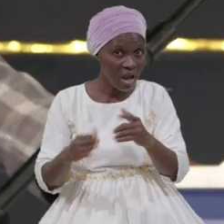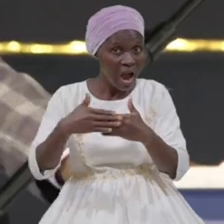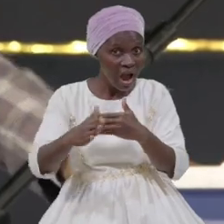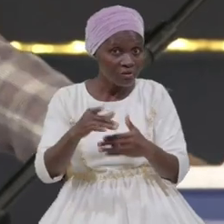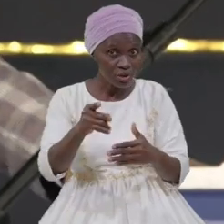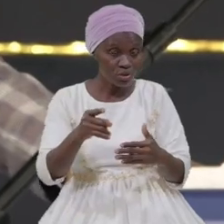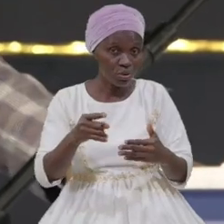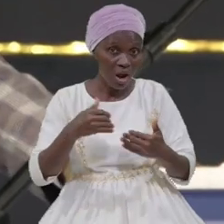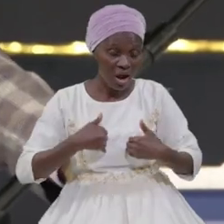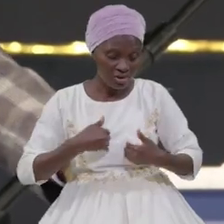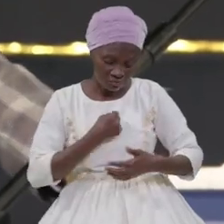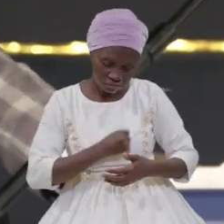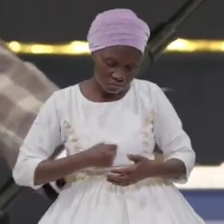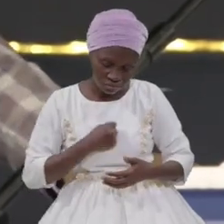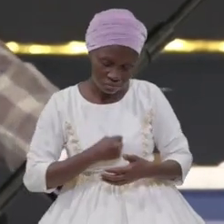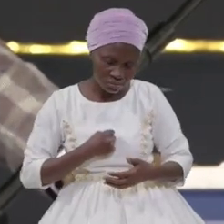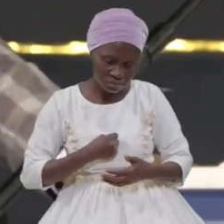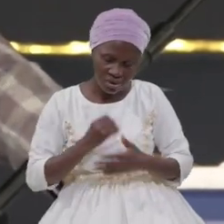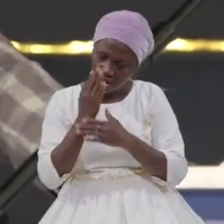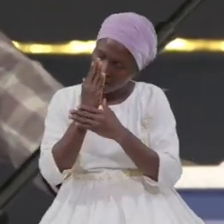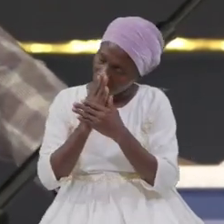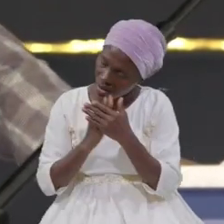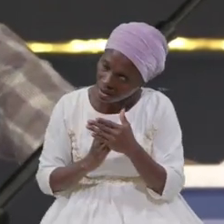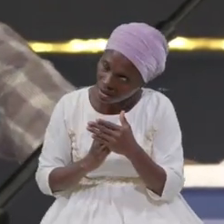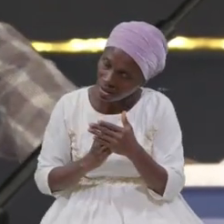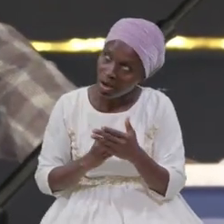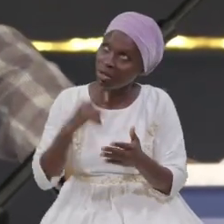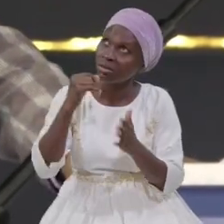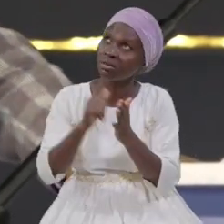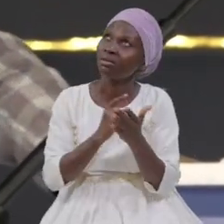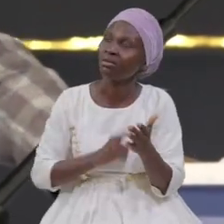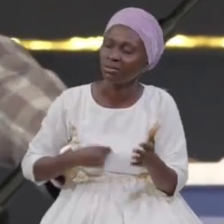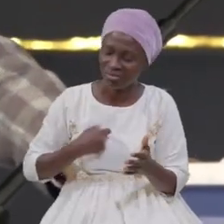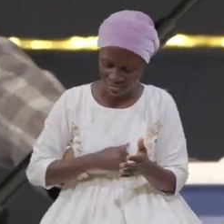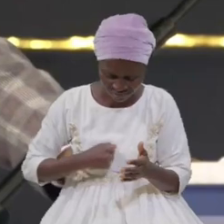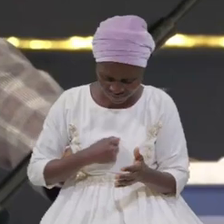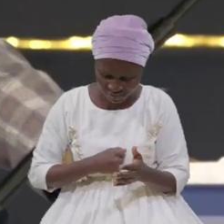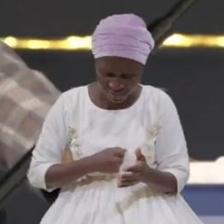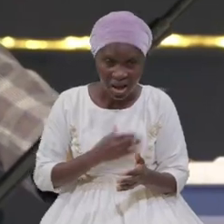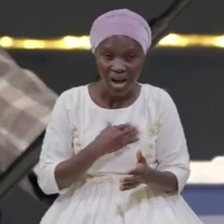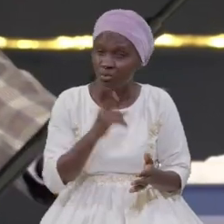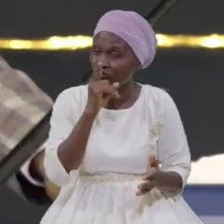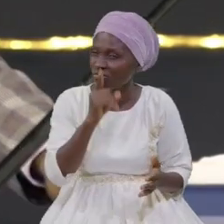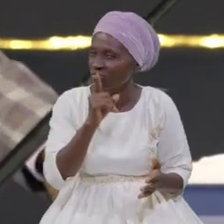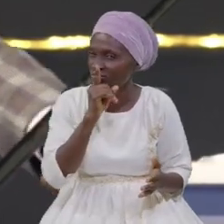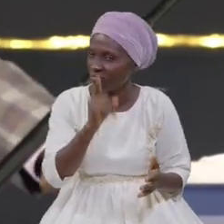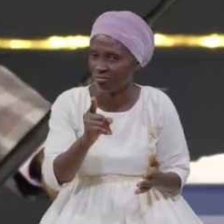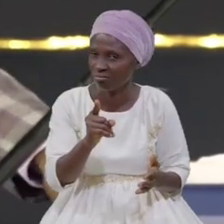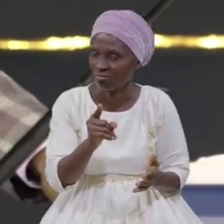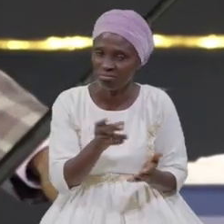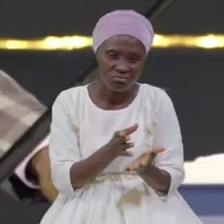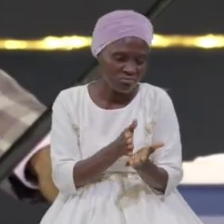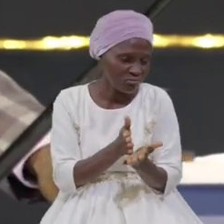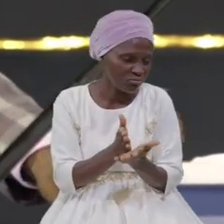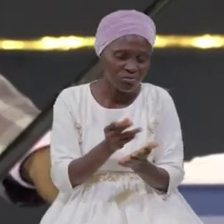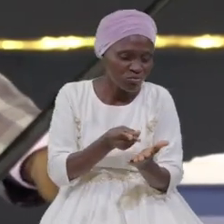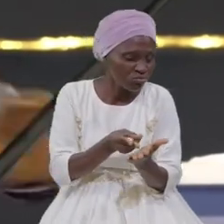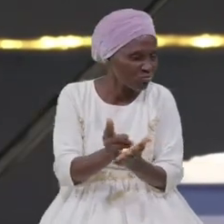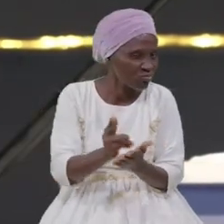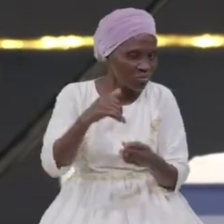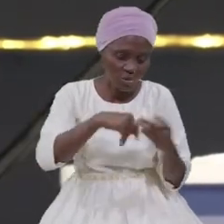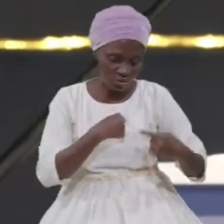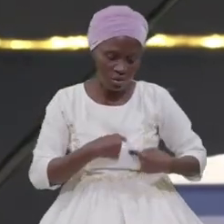après être pénitent. Après avoir dit, Seigneur, je suis désolé, sincèrement, je le suis, et